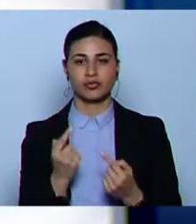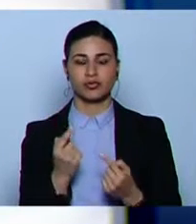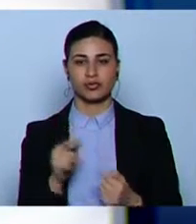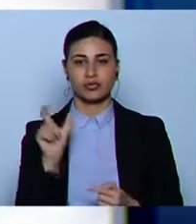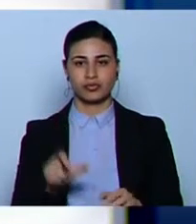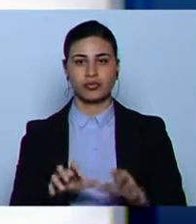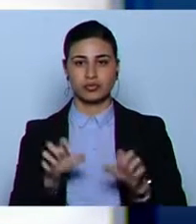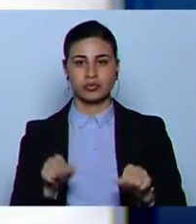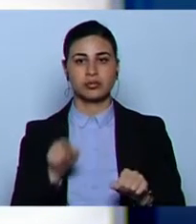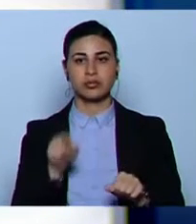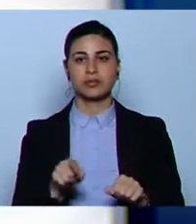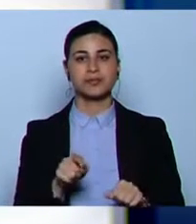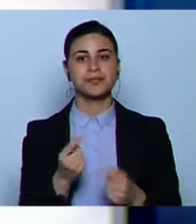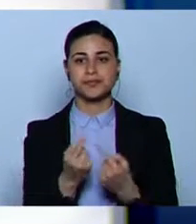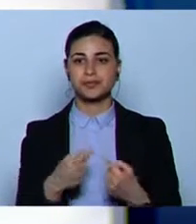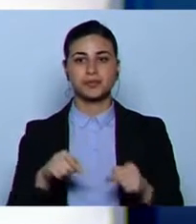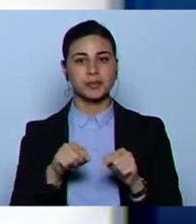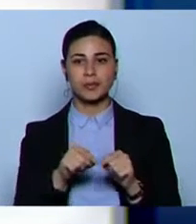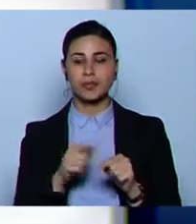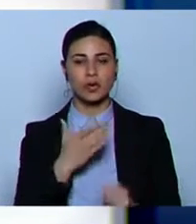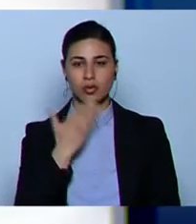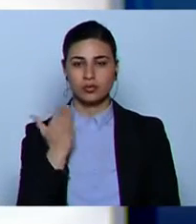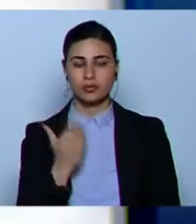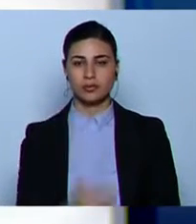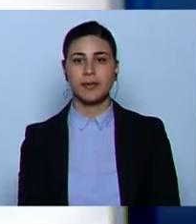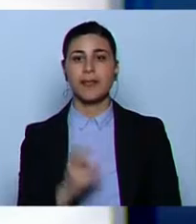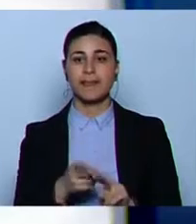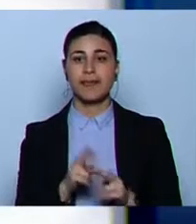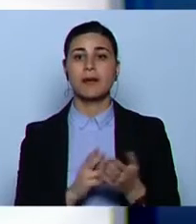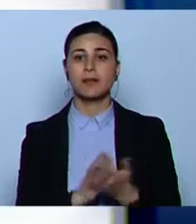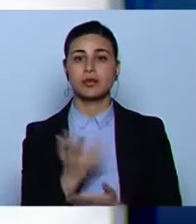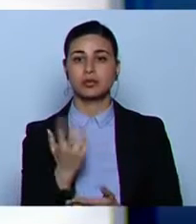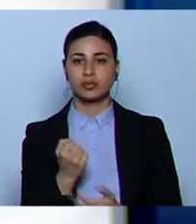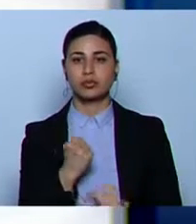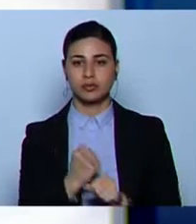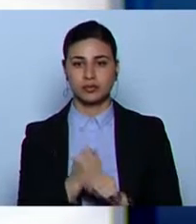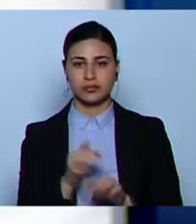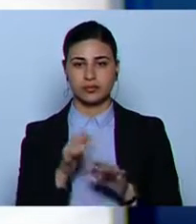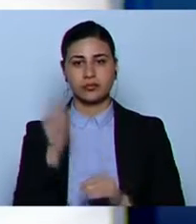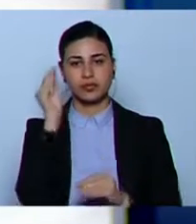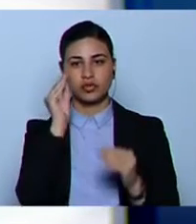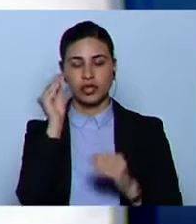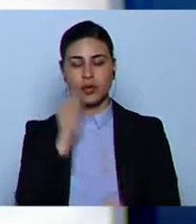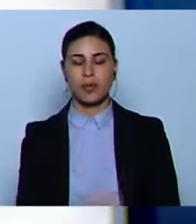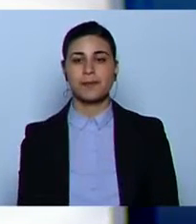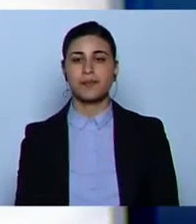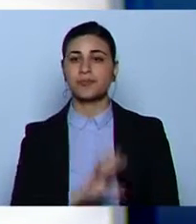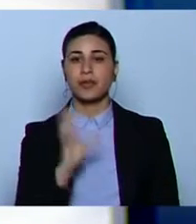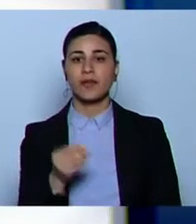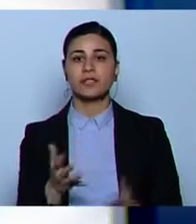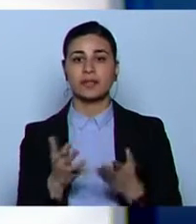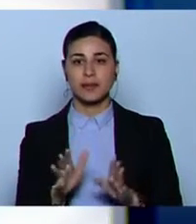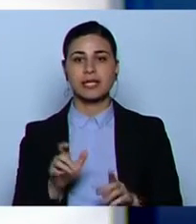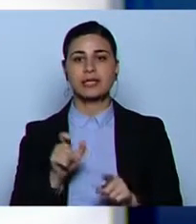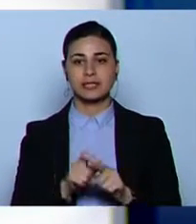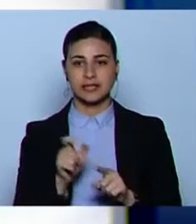ხელისუფლების, ჩვენ არ გვაქვს იქ კოლეგიური ორგანო და ამ მიმართულებითაც მიდის მსჯელობა. ნუ ახლა ყველაზე უფრო მეტად